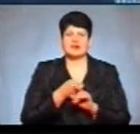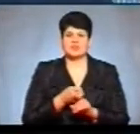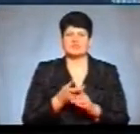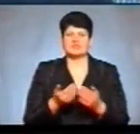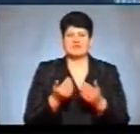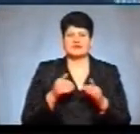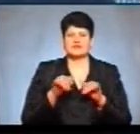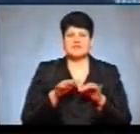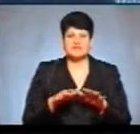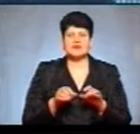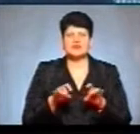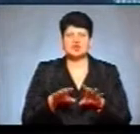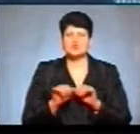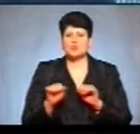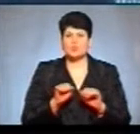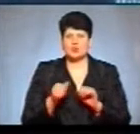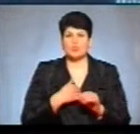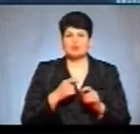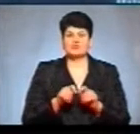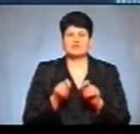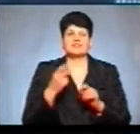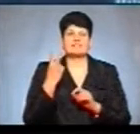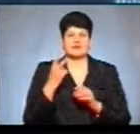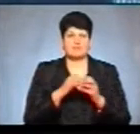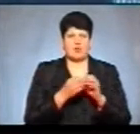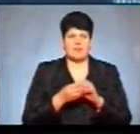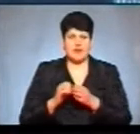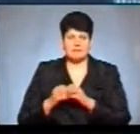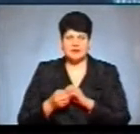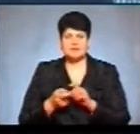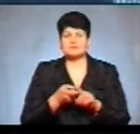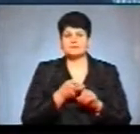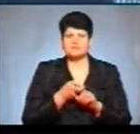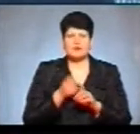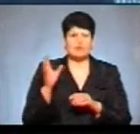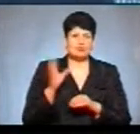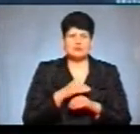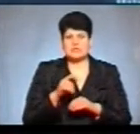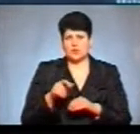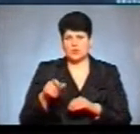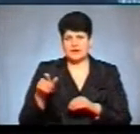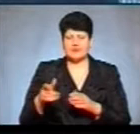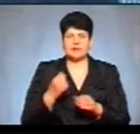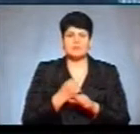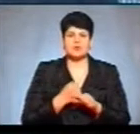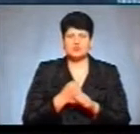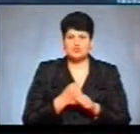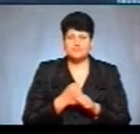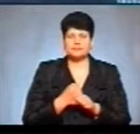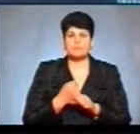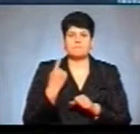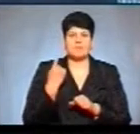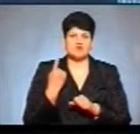дій і рішень уряду. Хочу порушити дві проблеми, які стосуються буквально усіх людей, які працюючих.